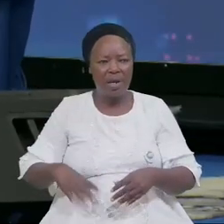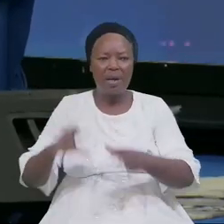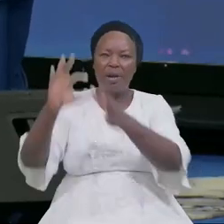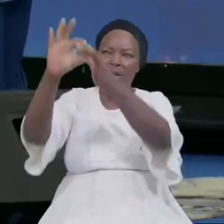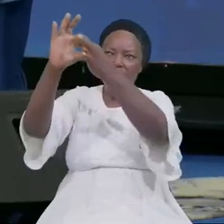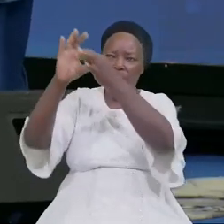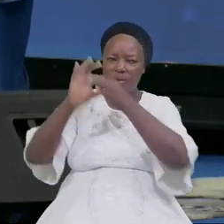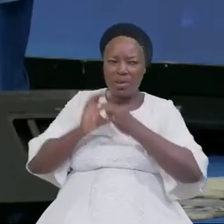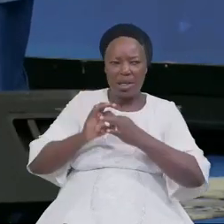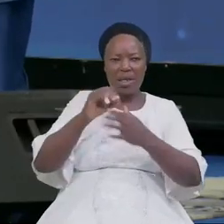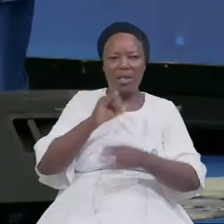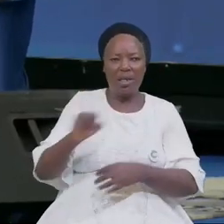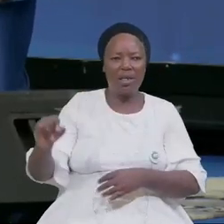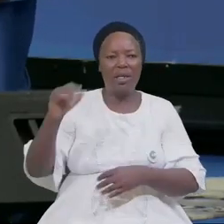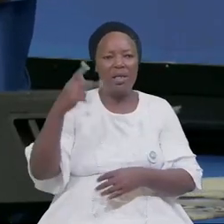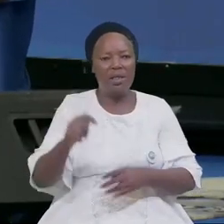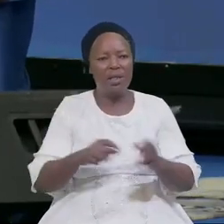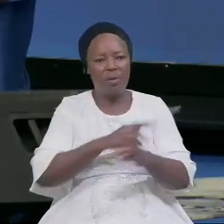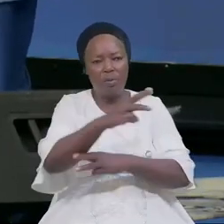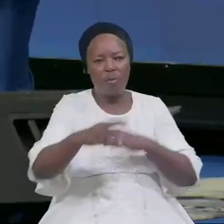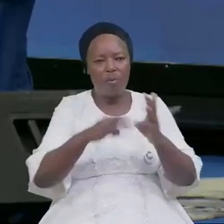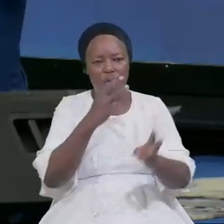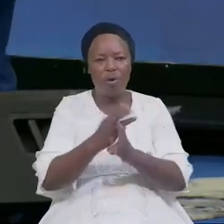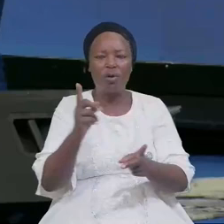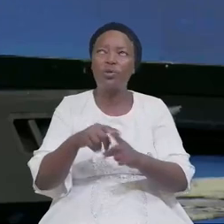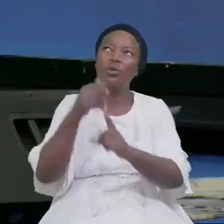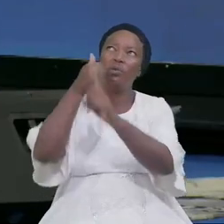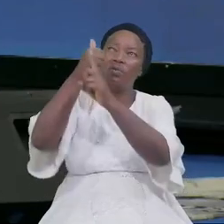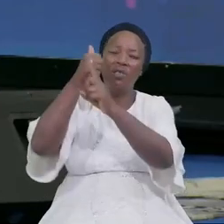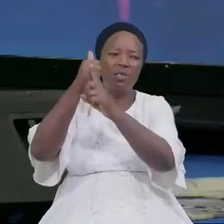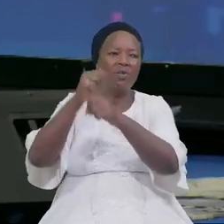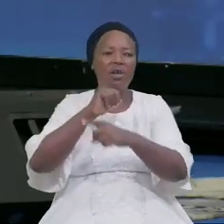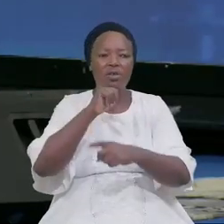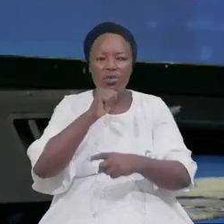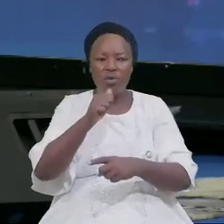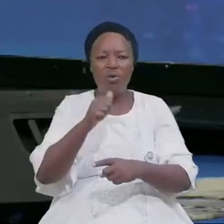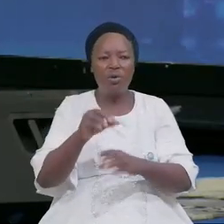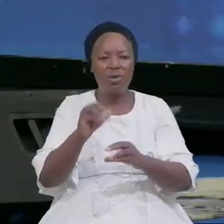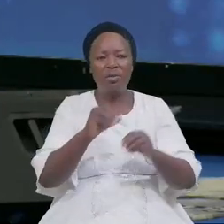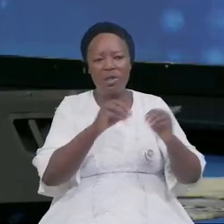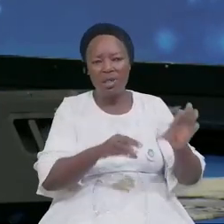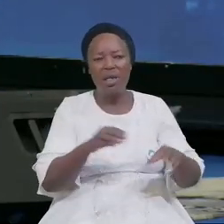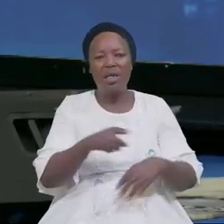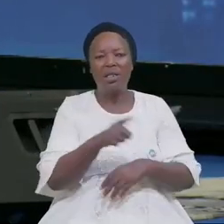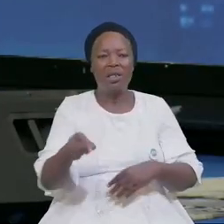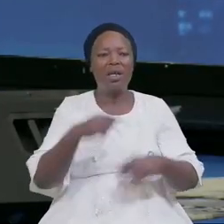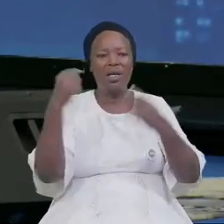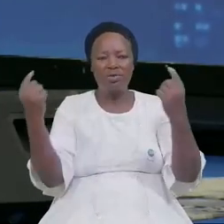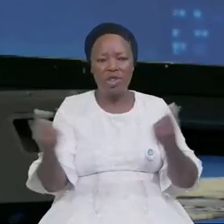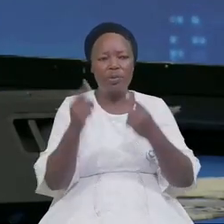réconciliant le monde avec lui-même, en n'imputant point aux hommes leurs